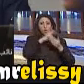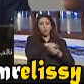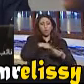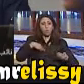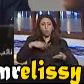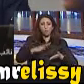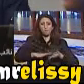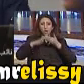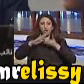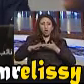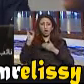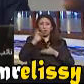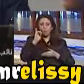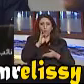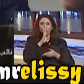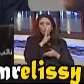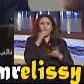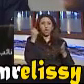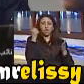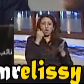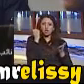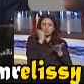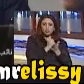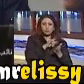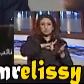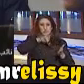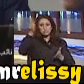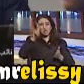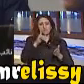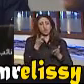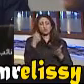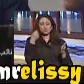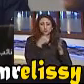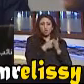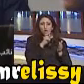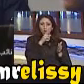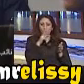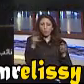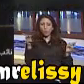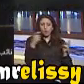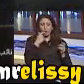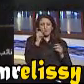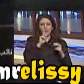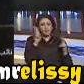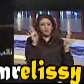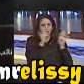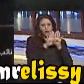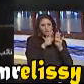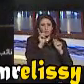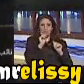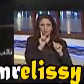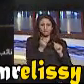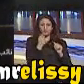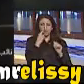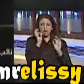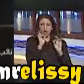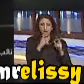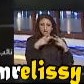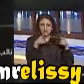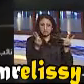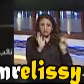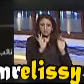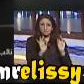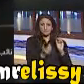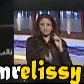تابع لمحافظة القاهرة، وأنا بتولى رئاسة هي مجلس بحال الشاهدين في المجمع